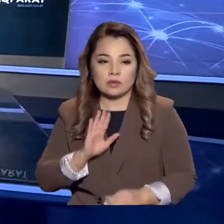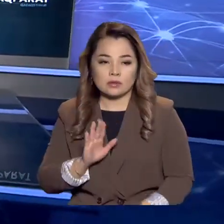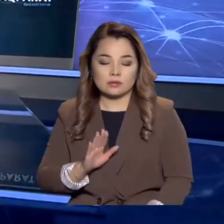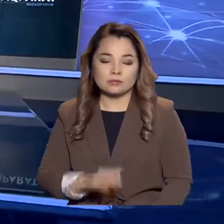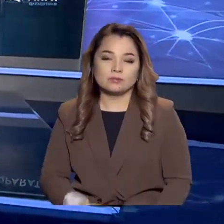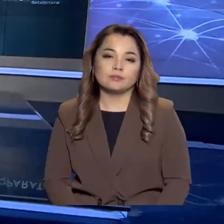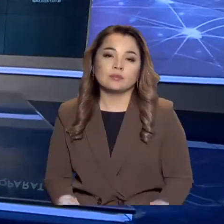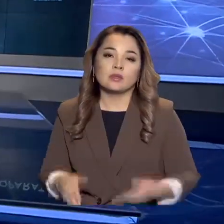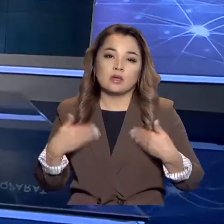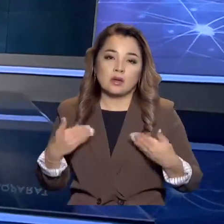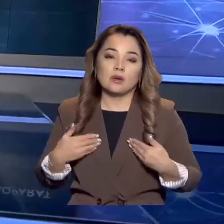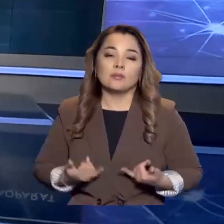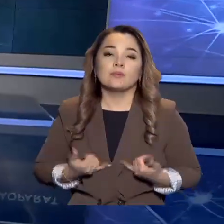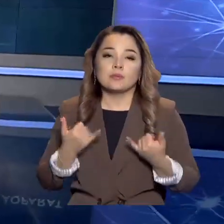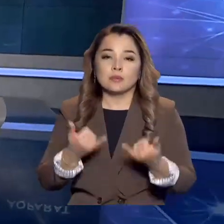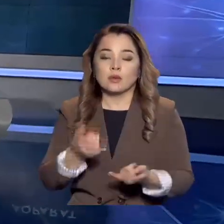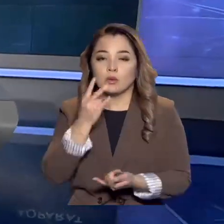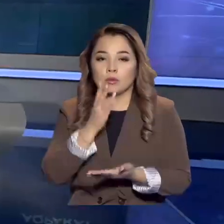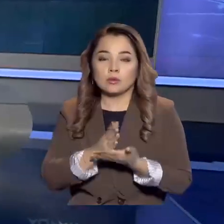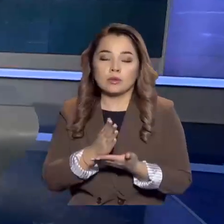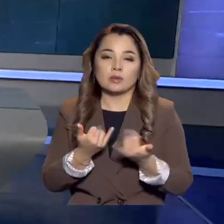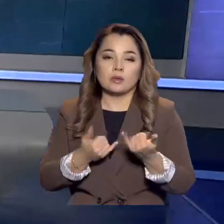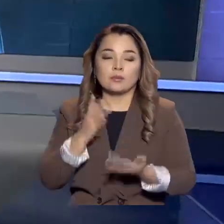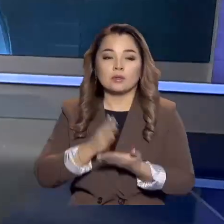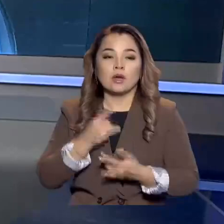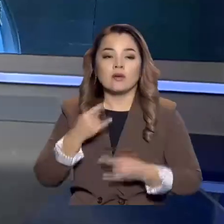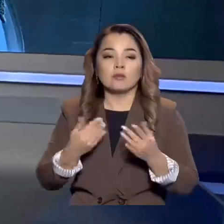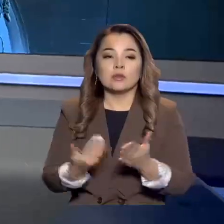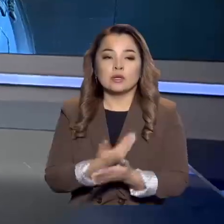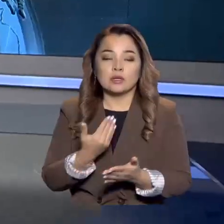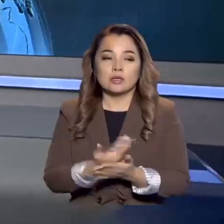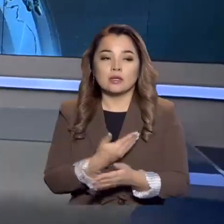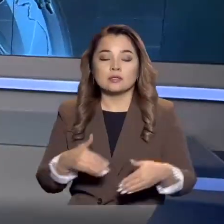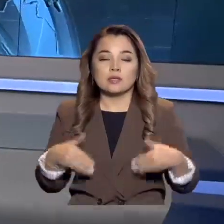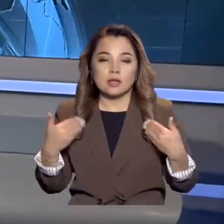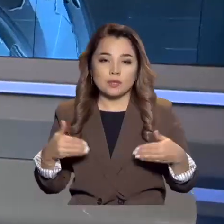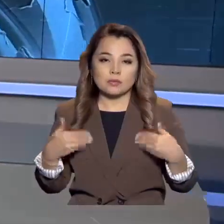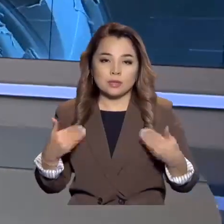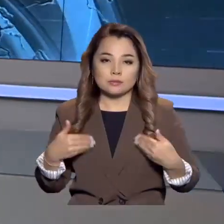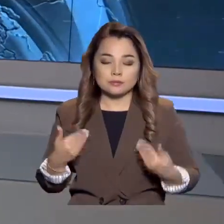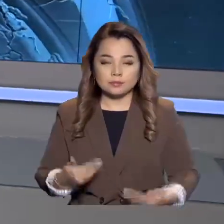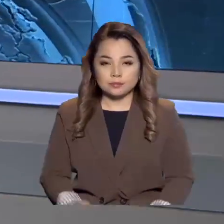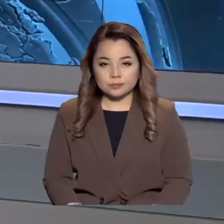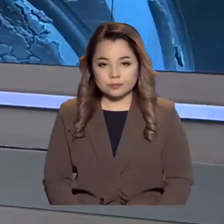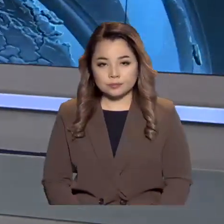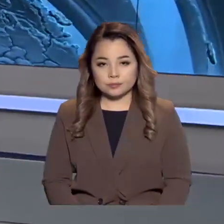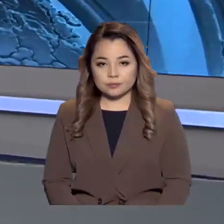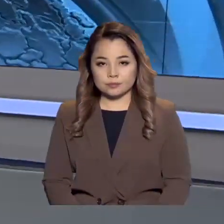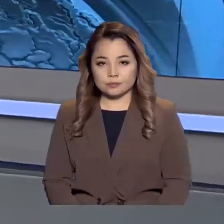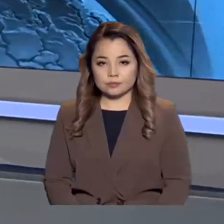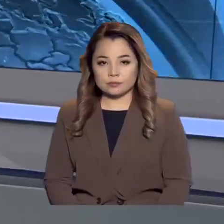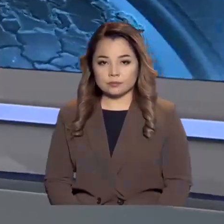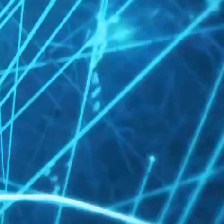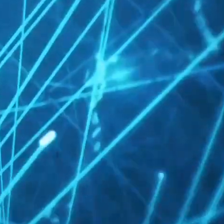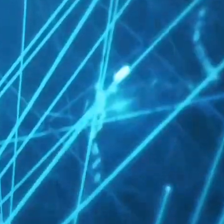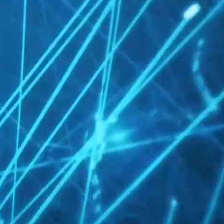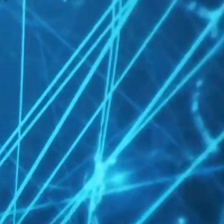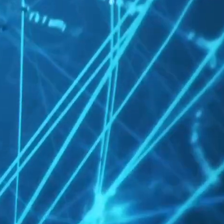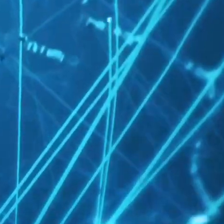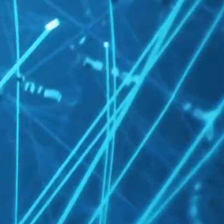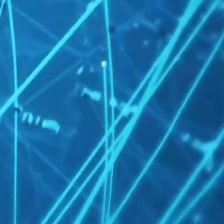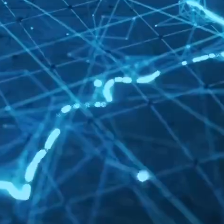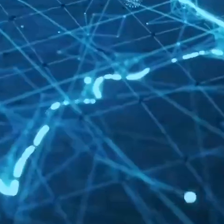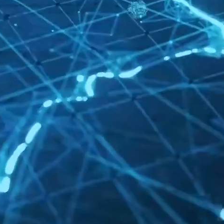Армысыздар, ардақты ағайын, тікелей эфирде ақпарат сіздермен бірге мен Альбина Әшім және сурд аудармашы Шырын Жанғабыл.